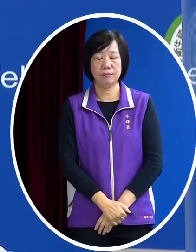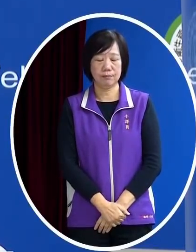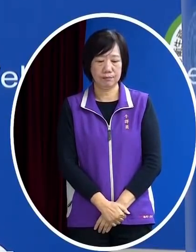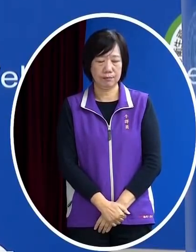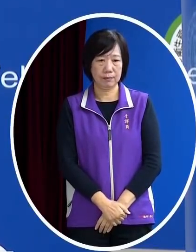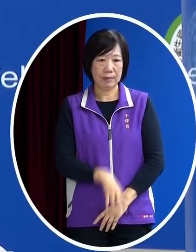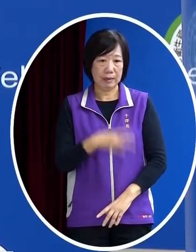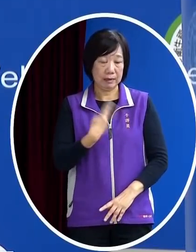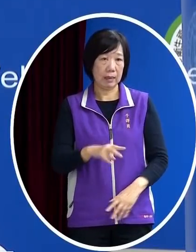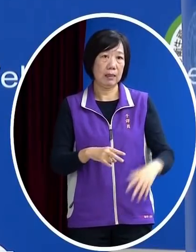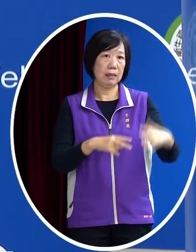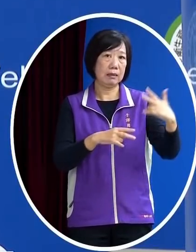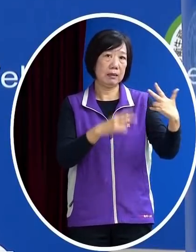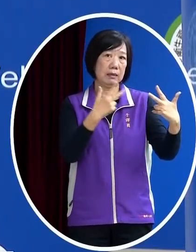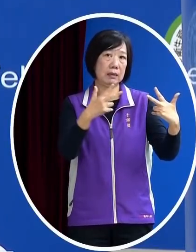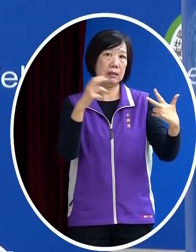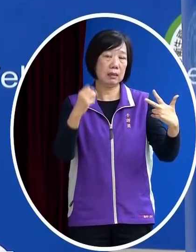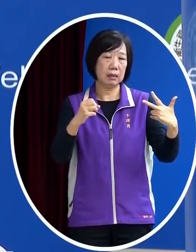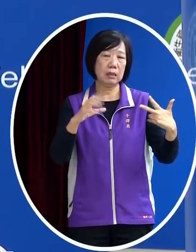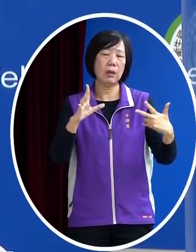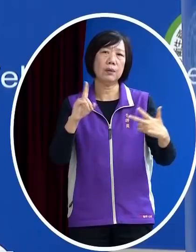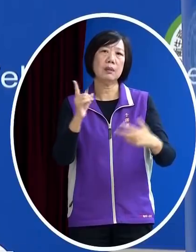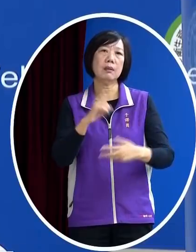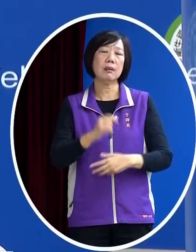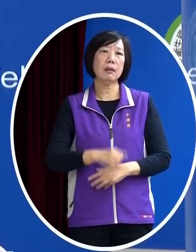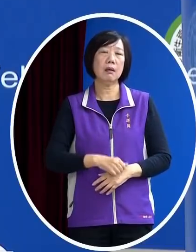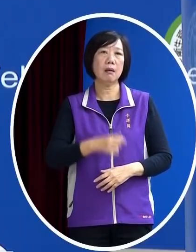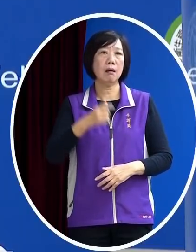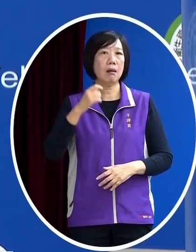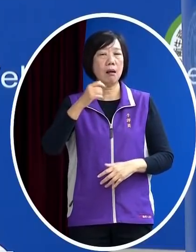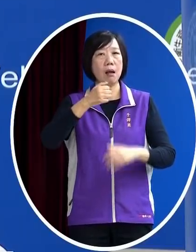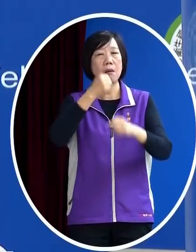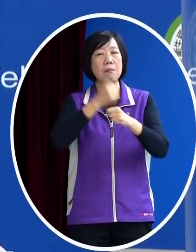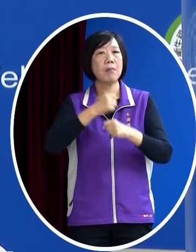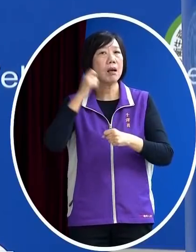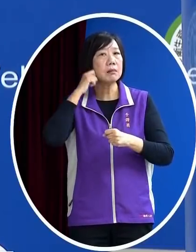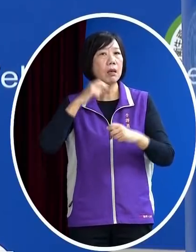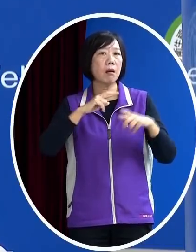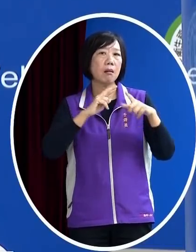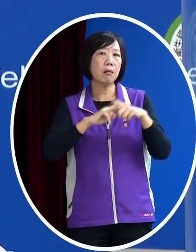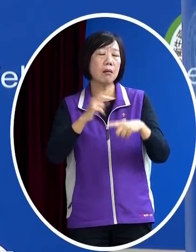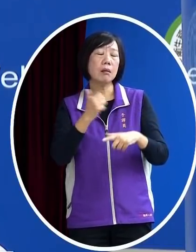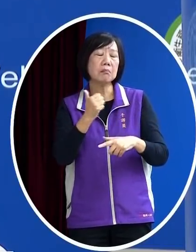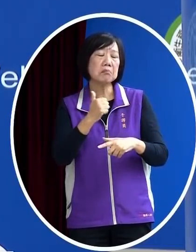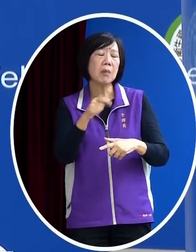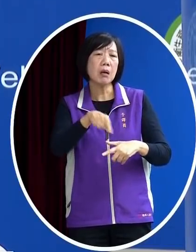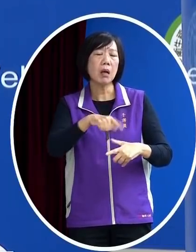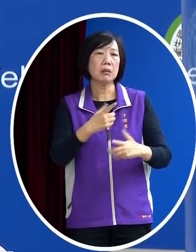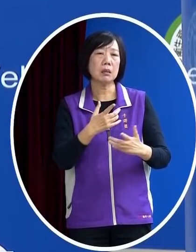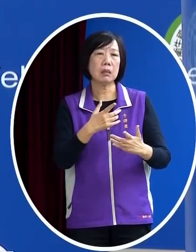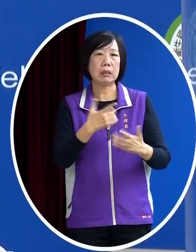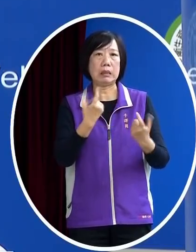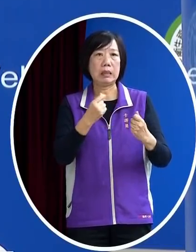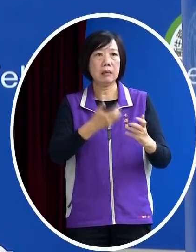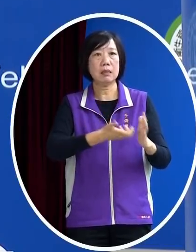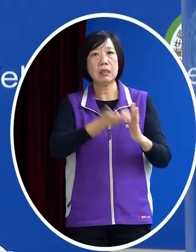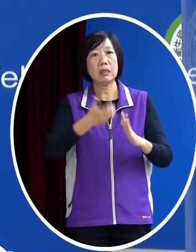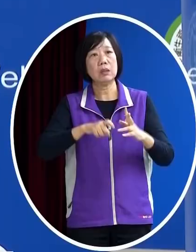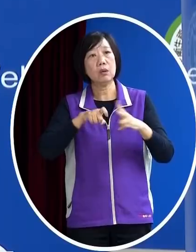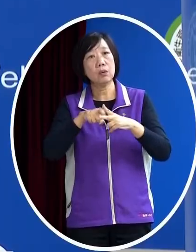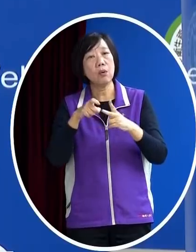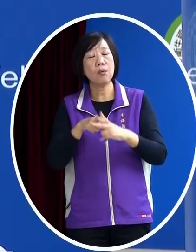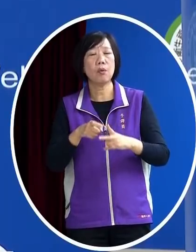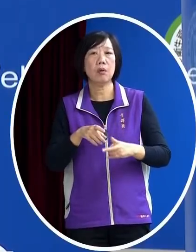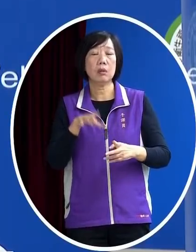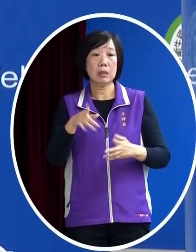好，那案770为马绍尔籍30多岁的男性渔工，11月8日来台工作，持有登机